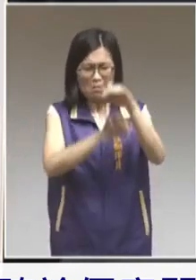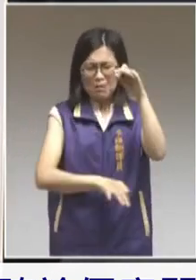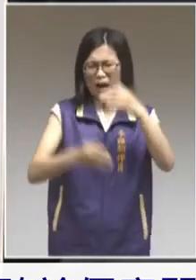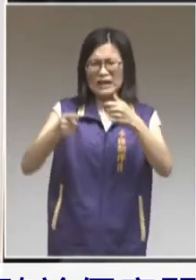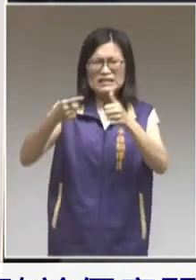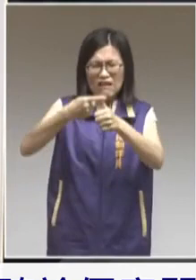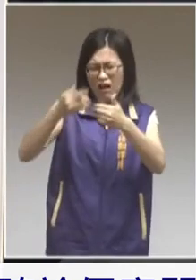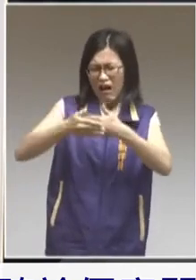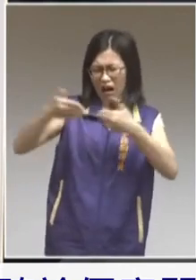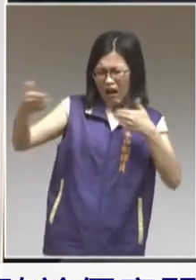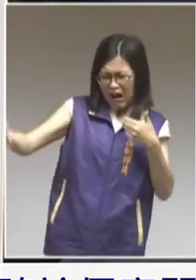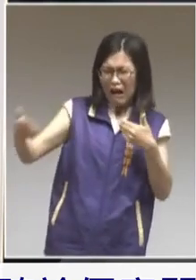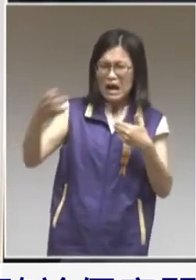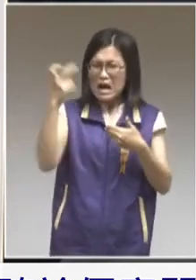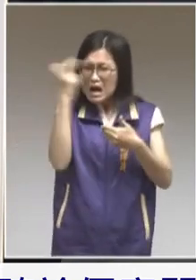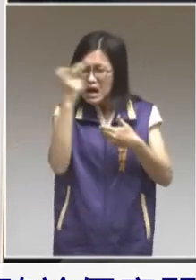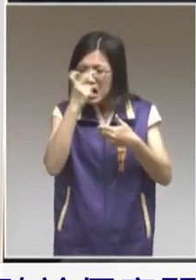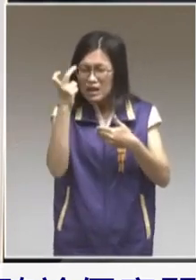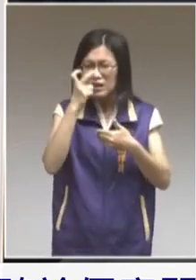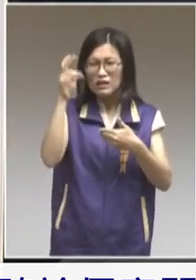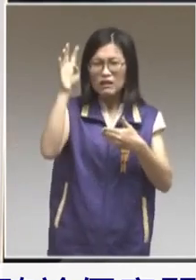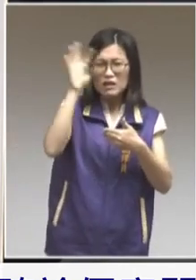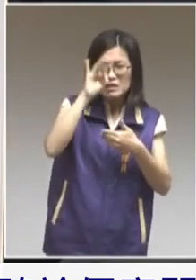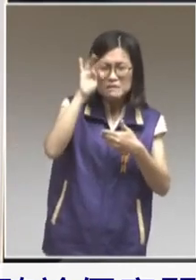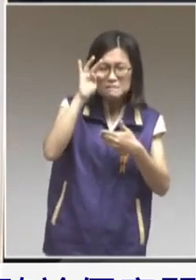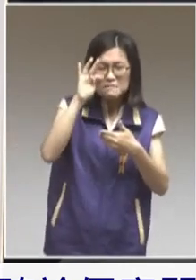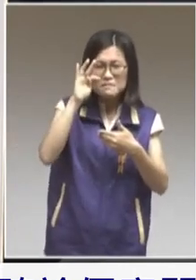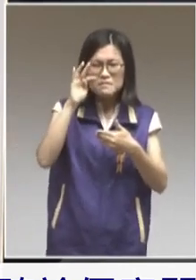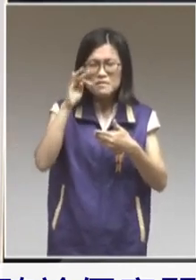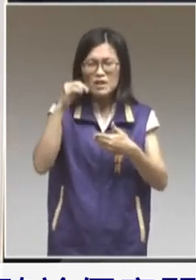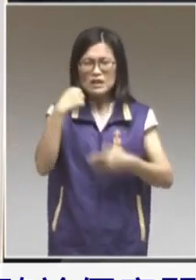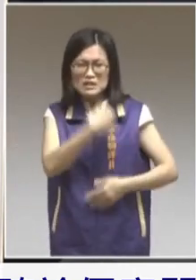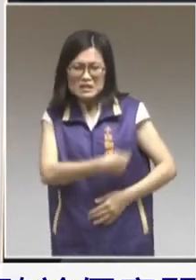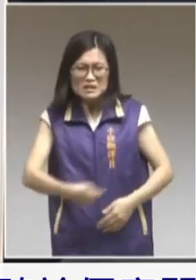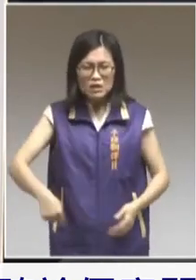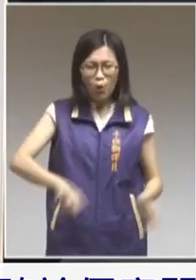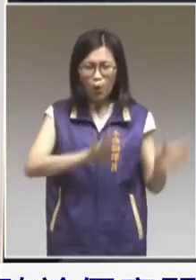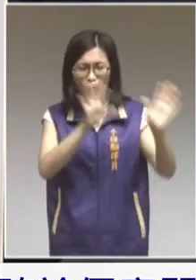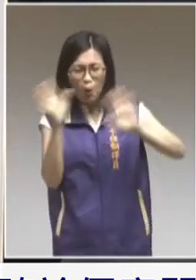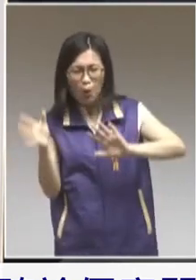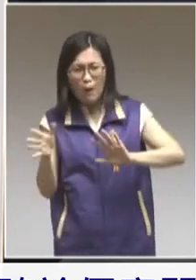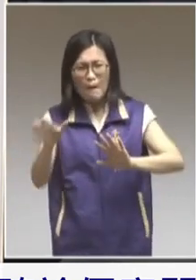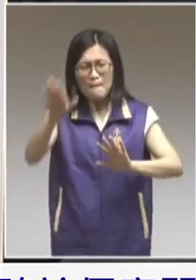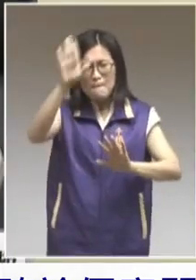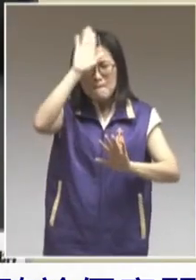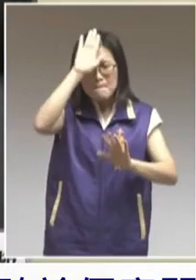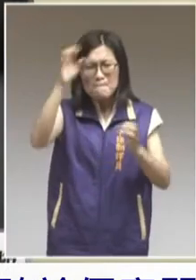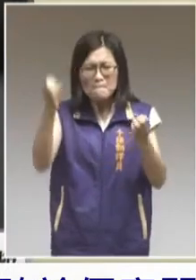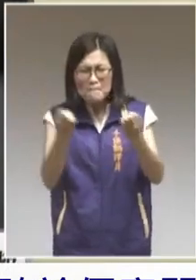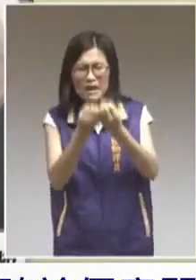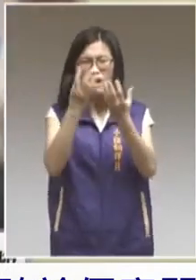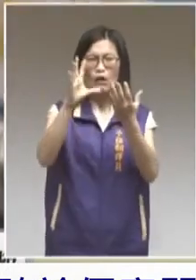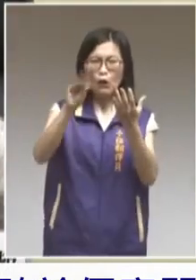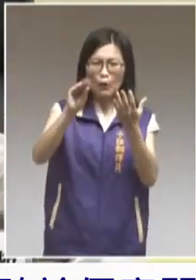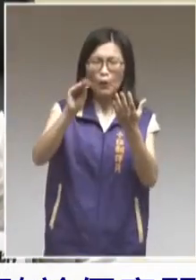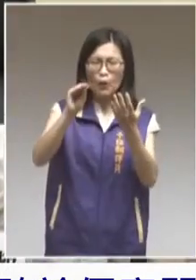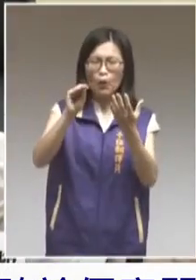切监测他的一个生理征象是不是有发病的这个对象。